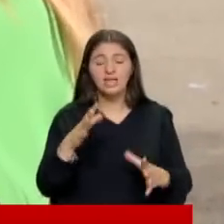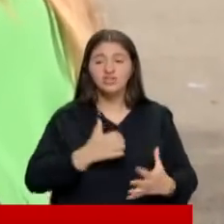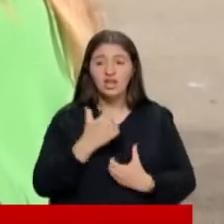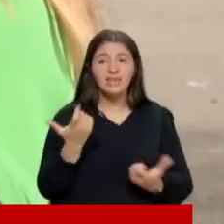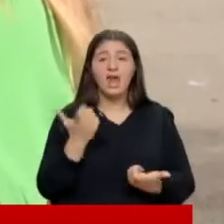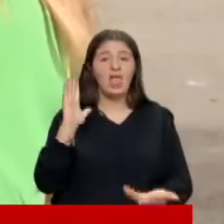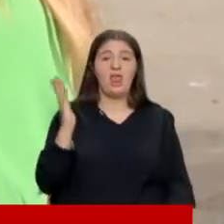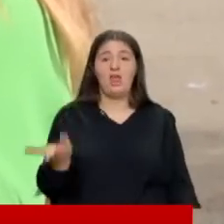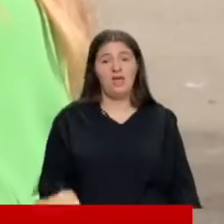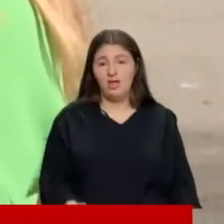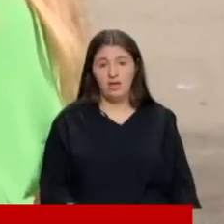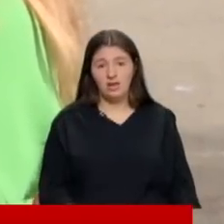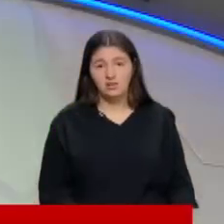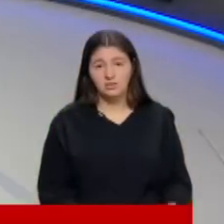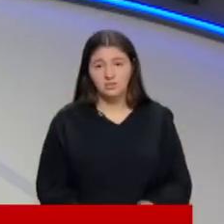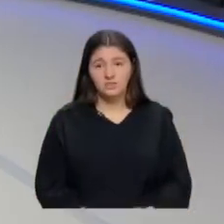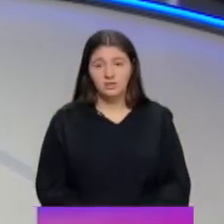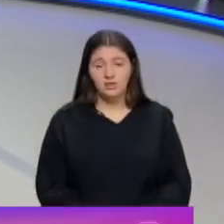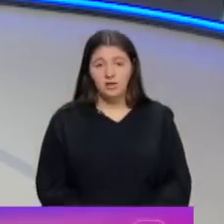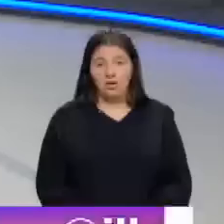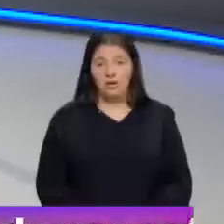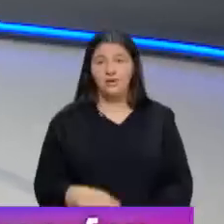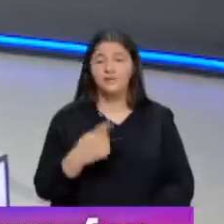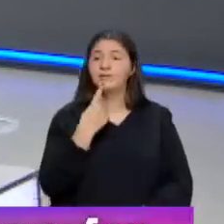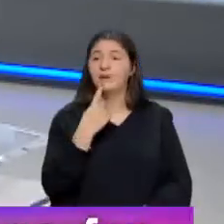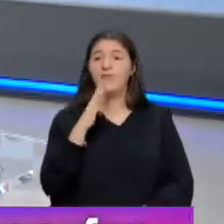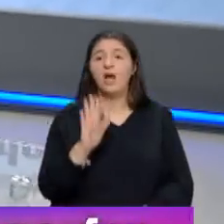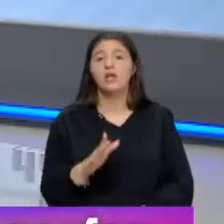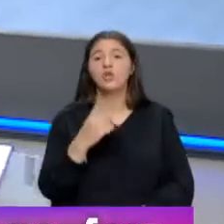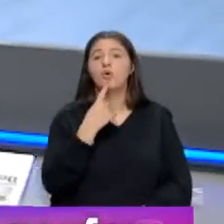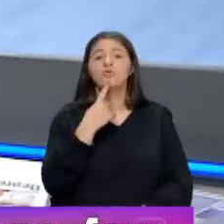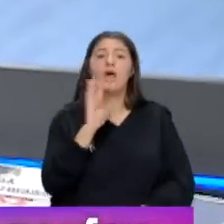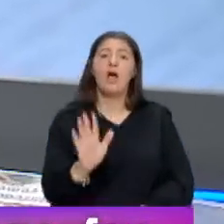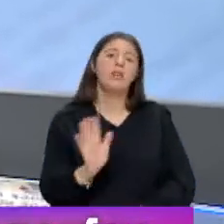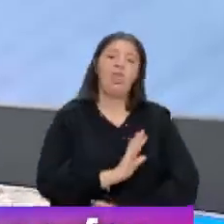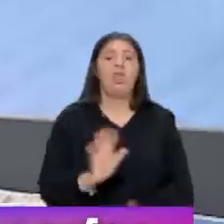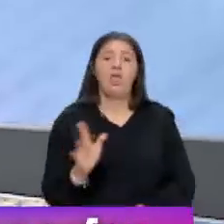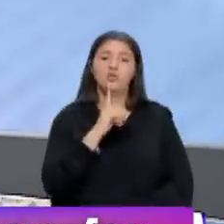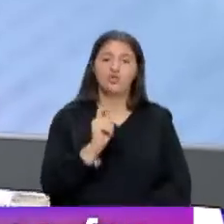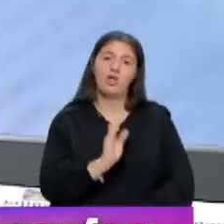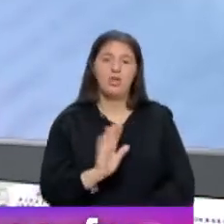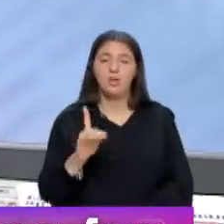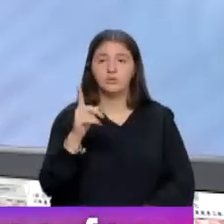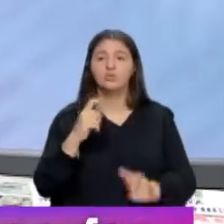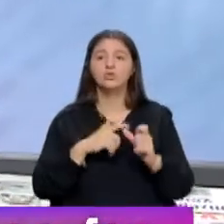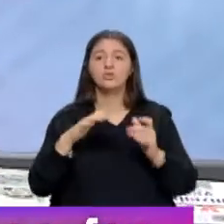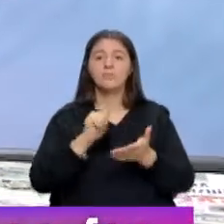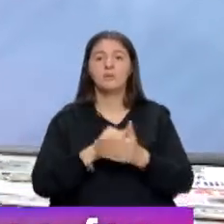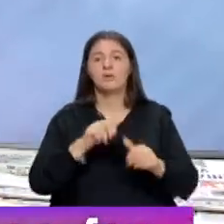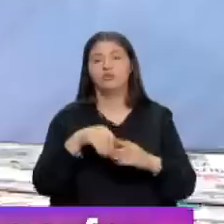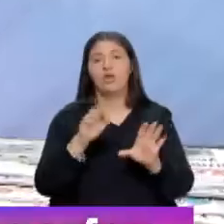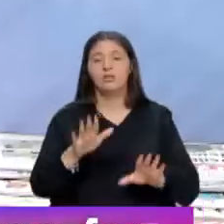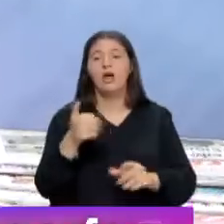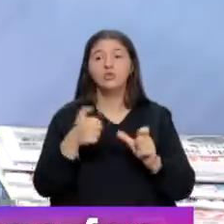çile nereye kadar lafta kaldı Sözde kaldı bir sosyal medya paylaşım da kaldı